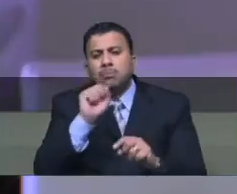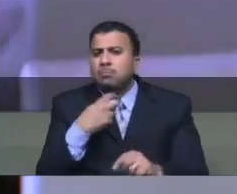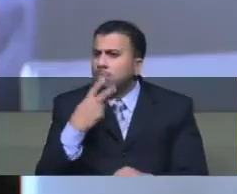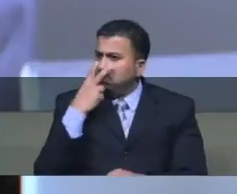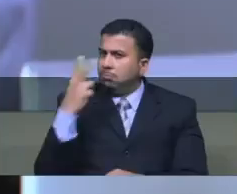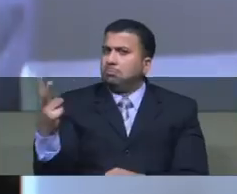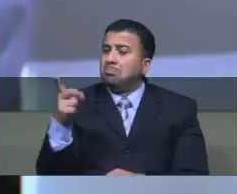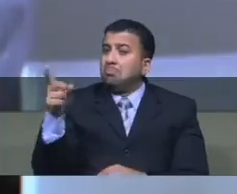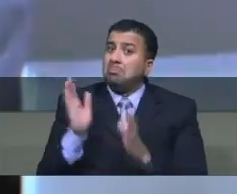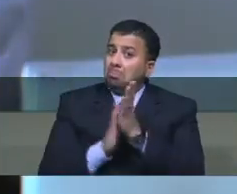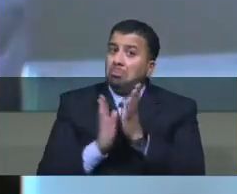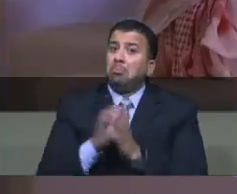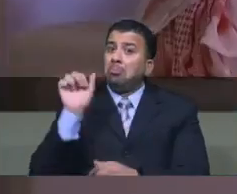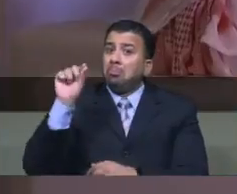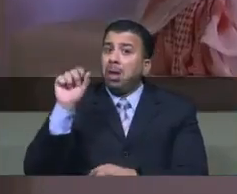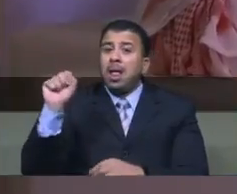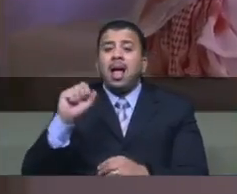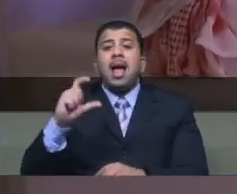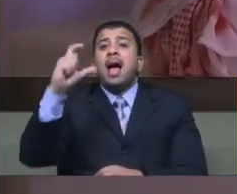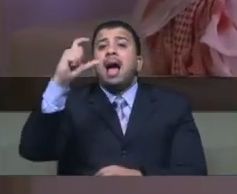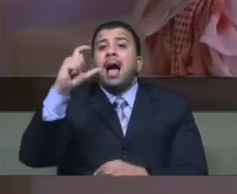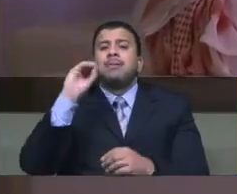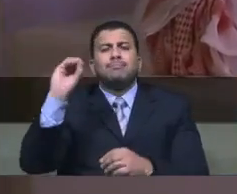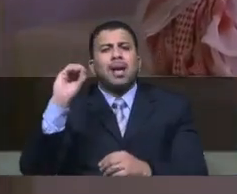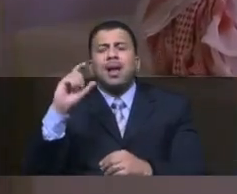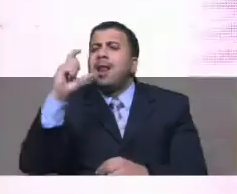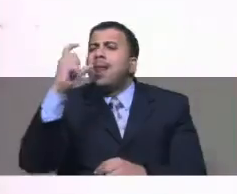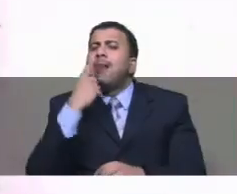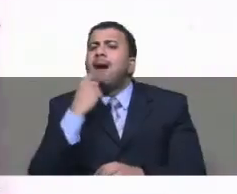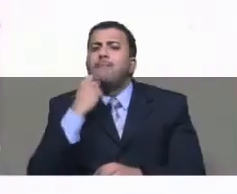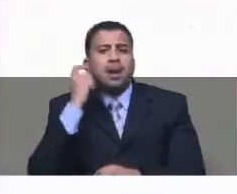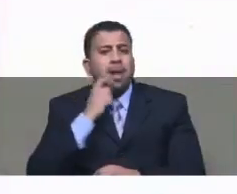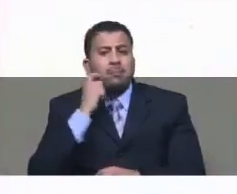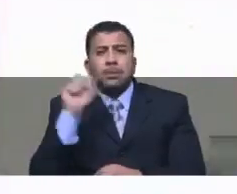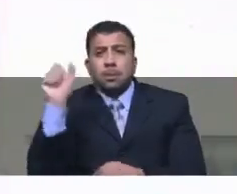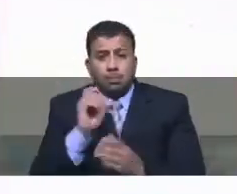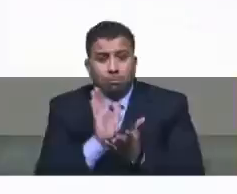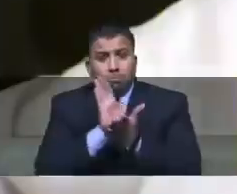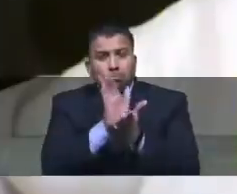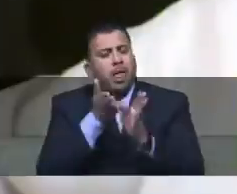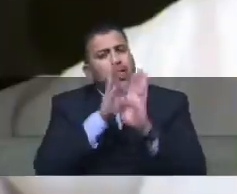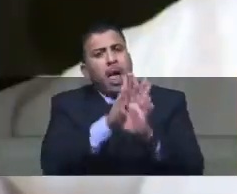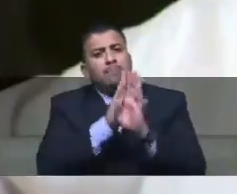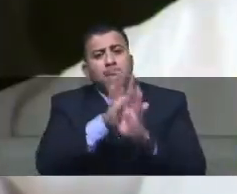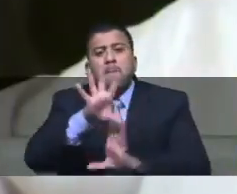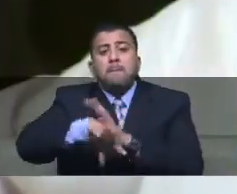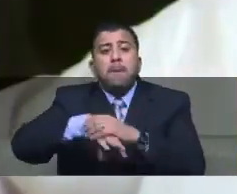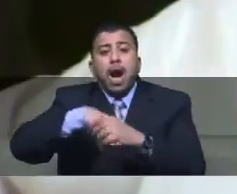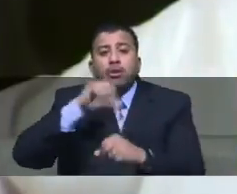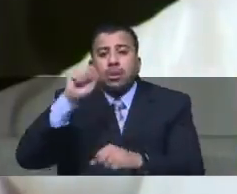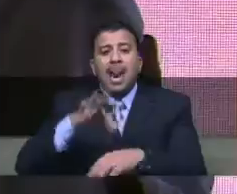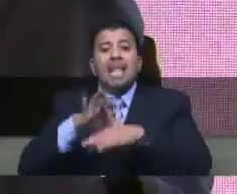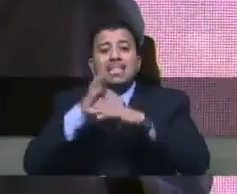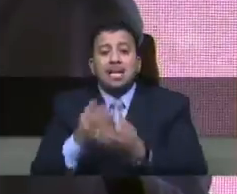أنظار وتقدير من قبل هيئة الهلال الأحمر الإماراتي، حيث كرمت الجهات الداعمة لها في مشاريعها